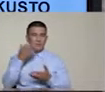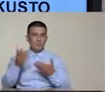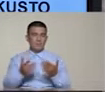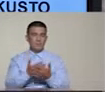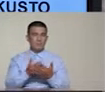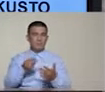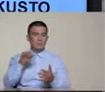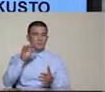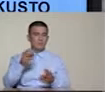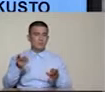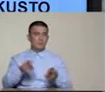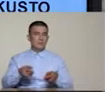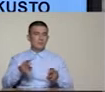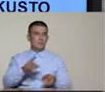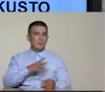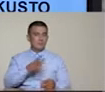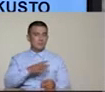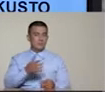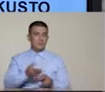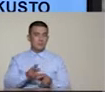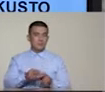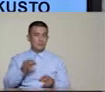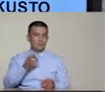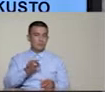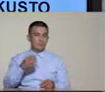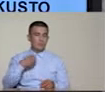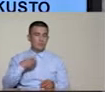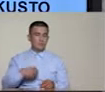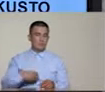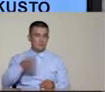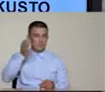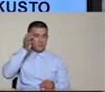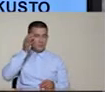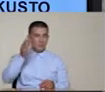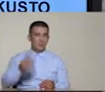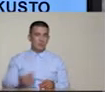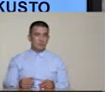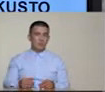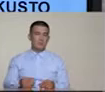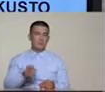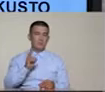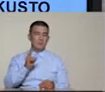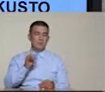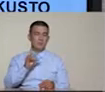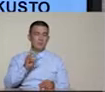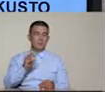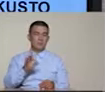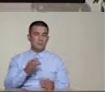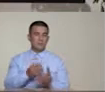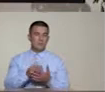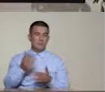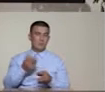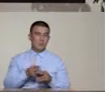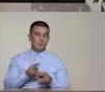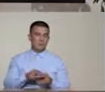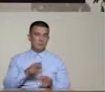aynan tadqiqotchi olimlardan bo'lgan fransuz olimi Jakiv Kustoning rahnamoligida